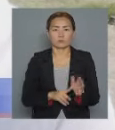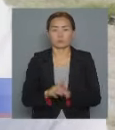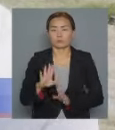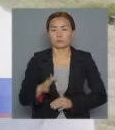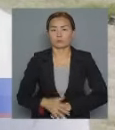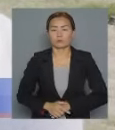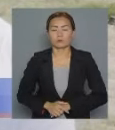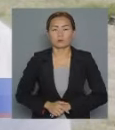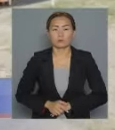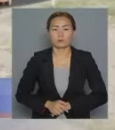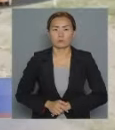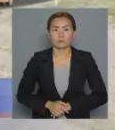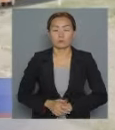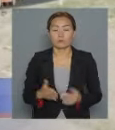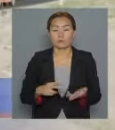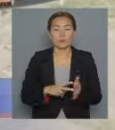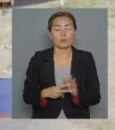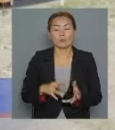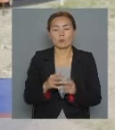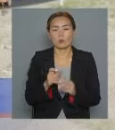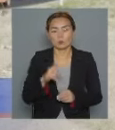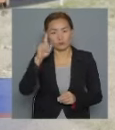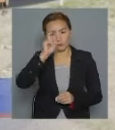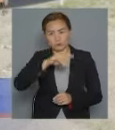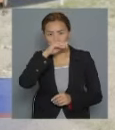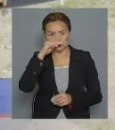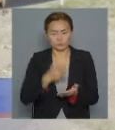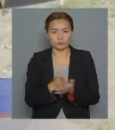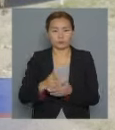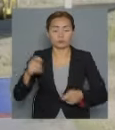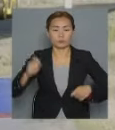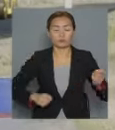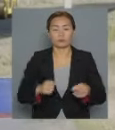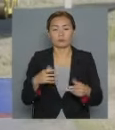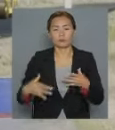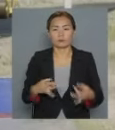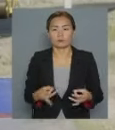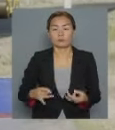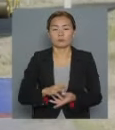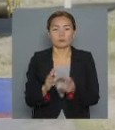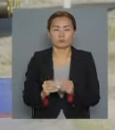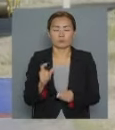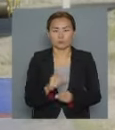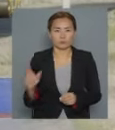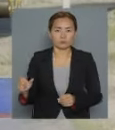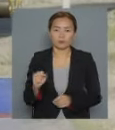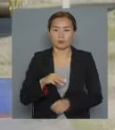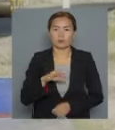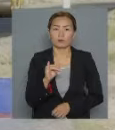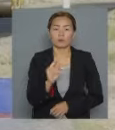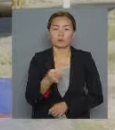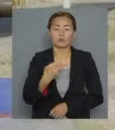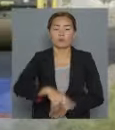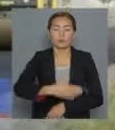болады. Жол азабын жүрген білер, біраз жылдан бері жаңбыр жауса саз кешіп, балшыққа батып келген Шаттық мөлтек ауданындағы